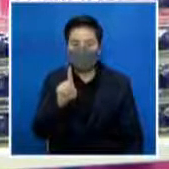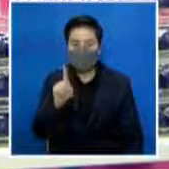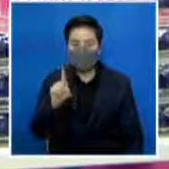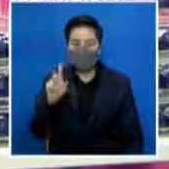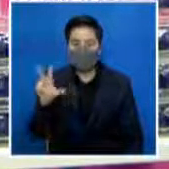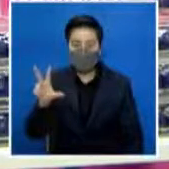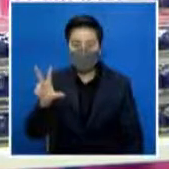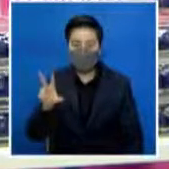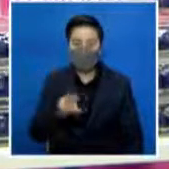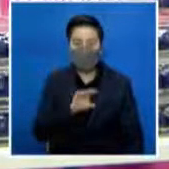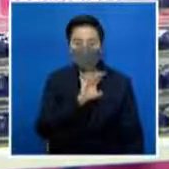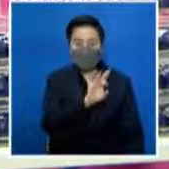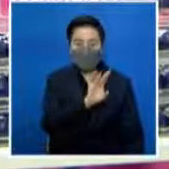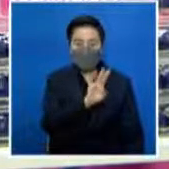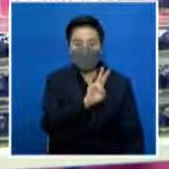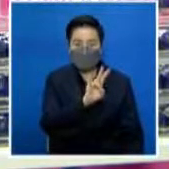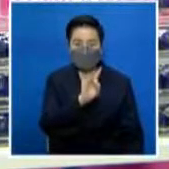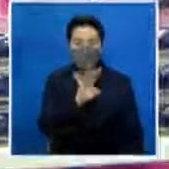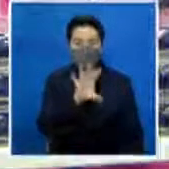7854113